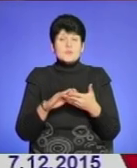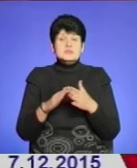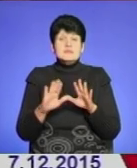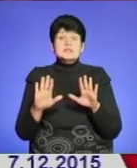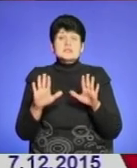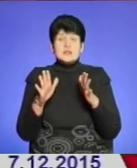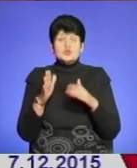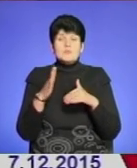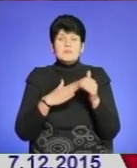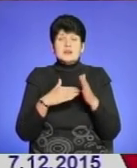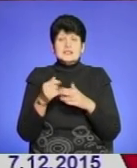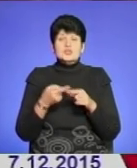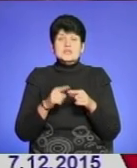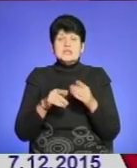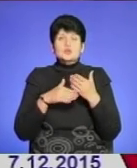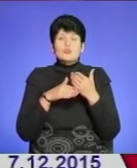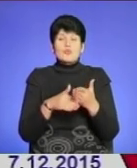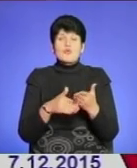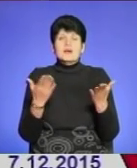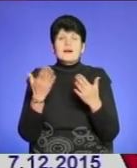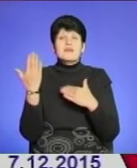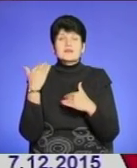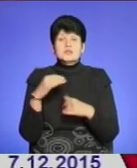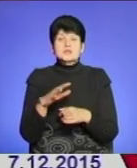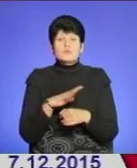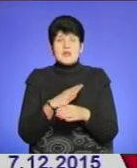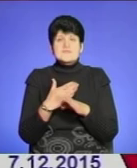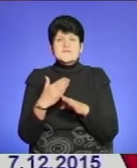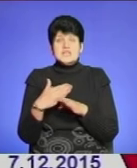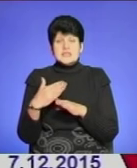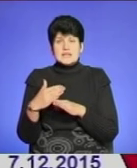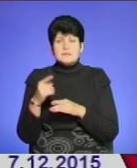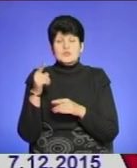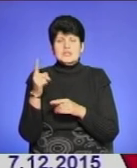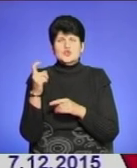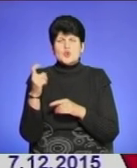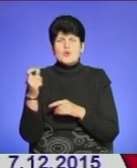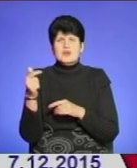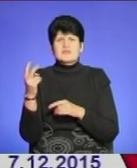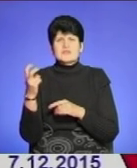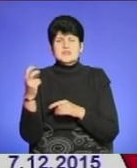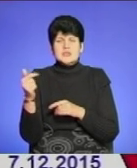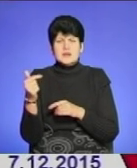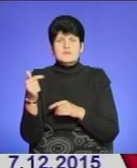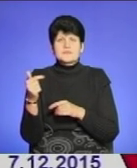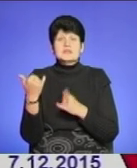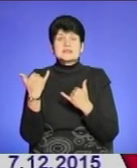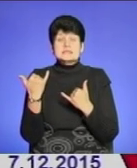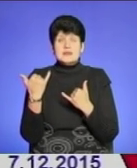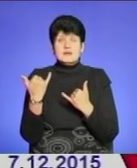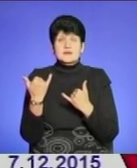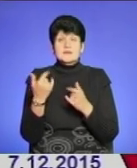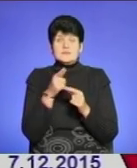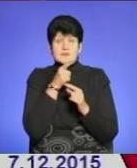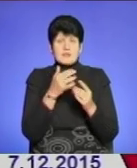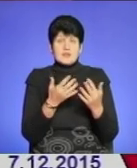склалися, що практично ця допомога, яка десь раніше була і виділялася по тих 100 гривень чи 200 гривень, зараз на даному